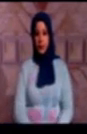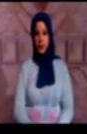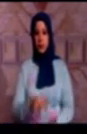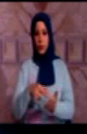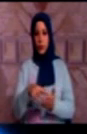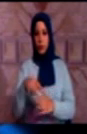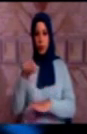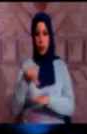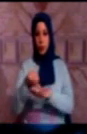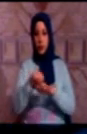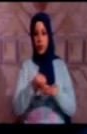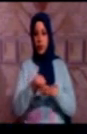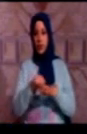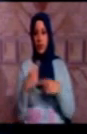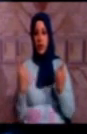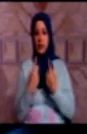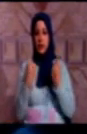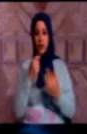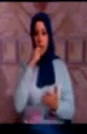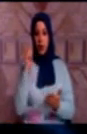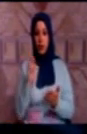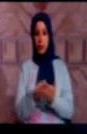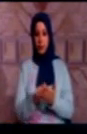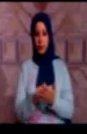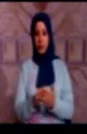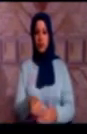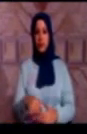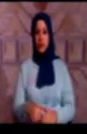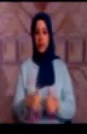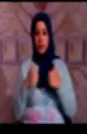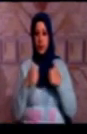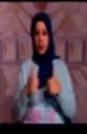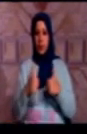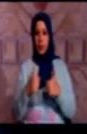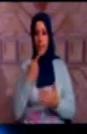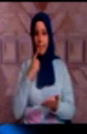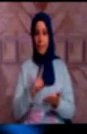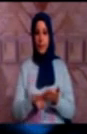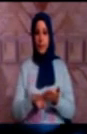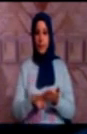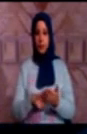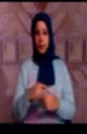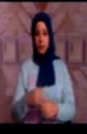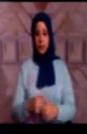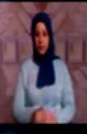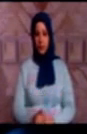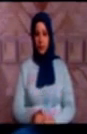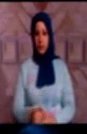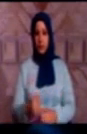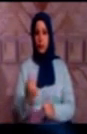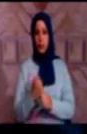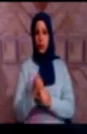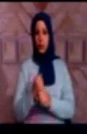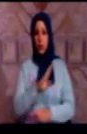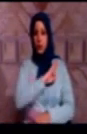المؤسسات بشكل لطيف يعني القرار كويس لكن تمشي بشكل لطيف لانه يعني برضو الجهاز الاداري اساسا مكدس